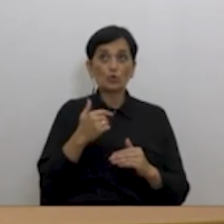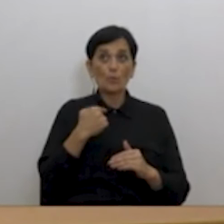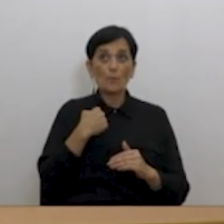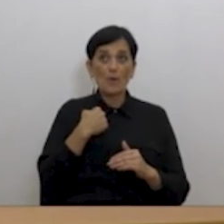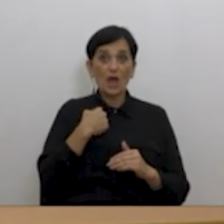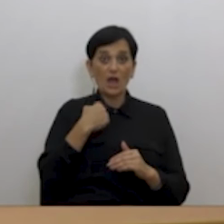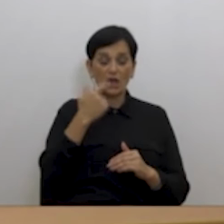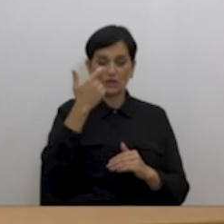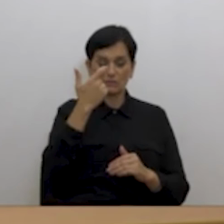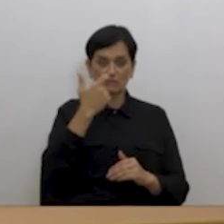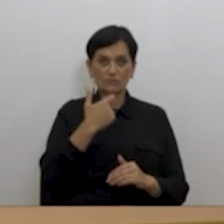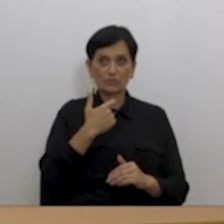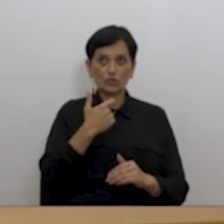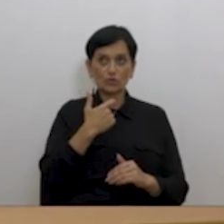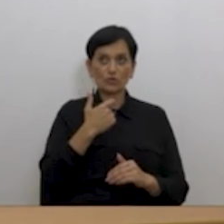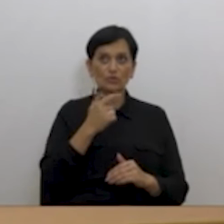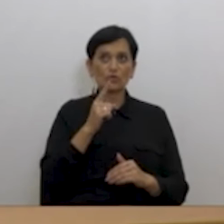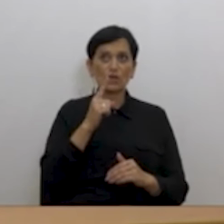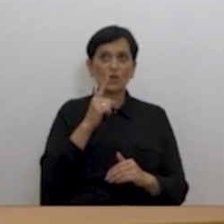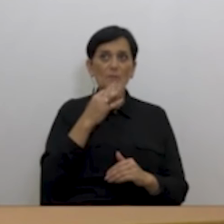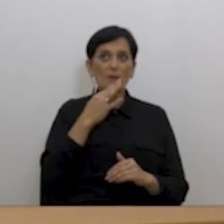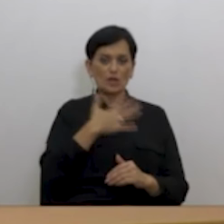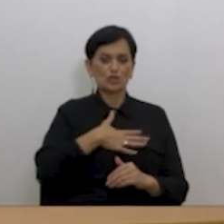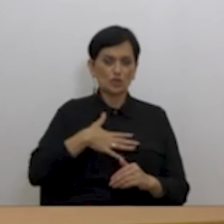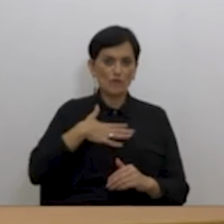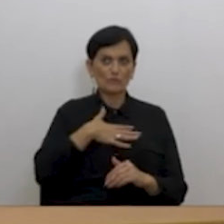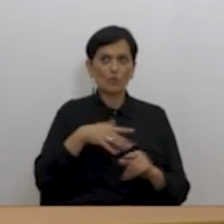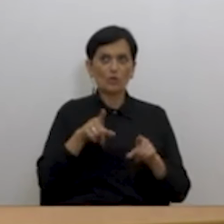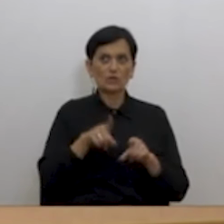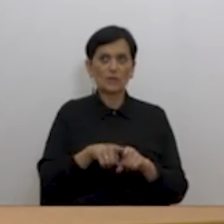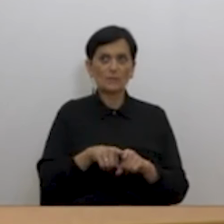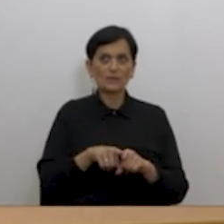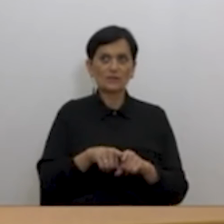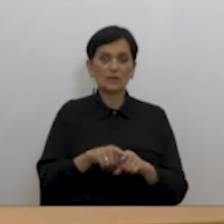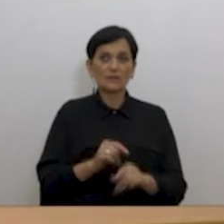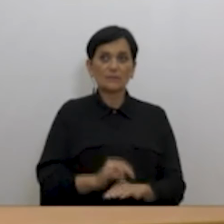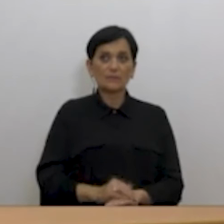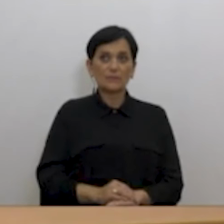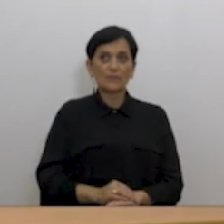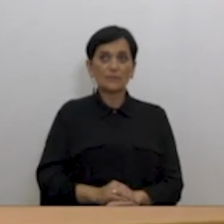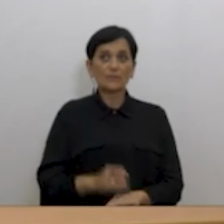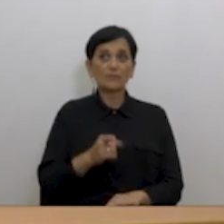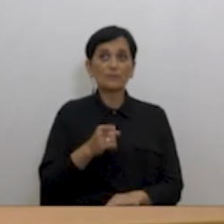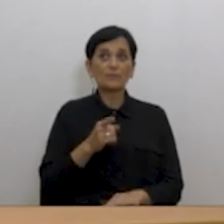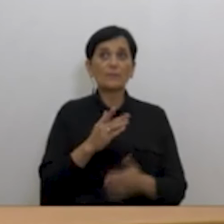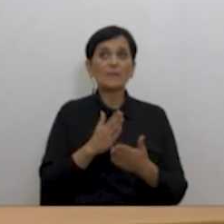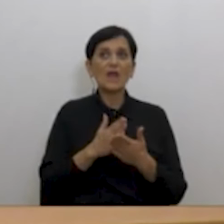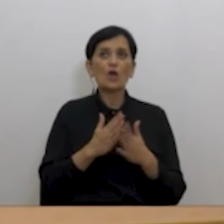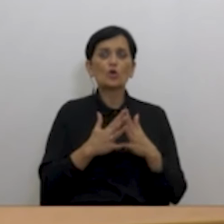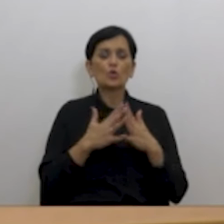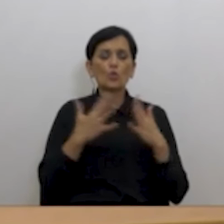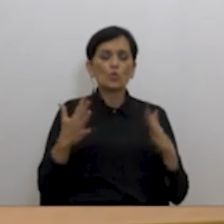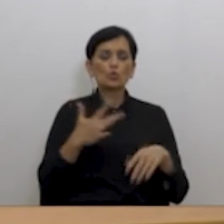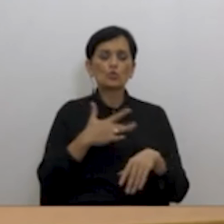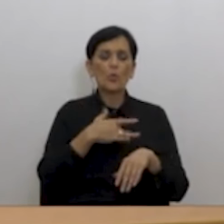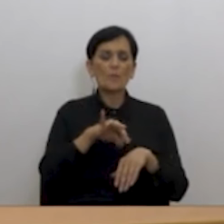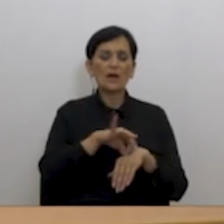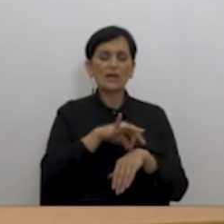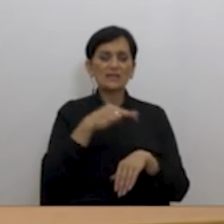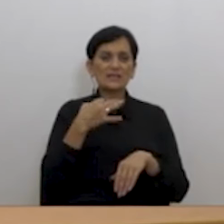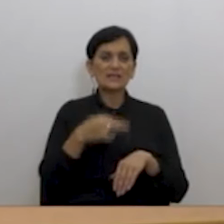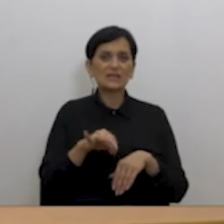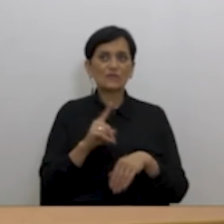დადებს. თუ მე წაიდე შეშფოთი რამდენჯერ. იცით, აქ არის უზომოდ კივილი იმის, რომ